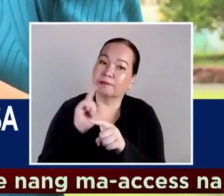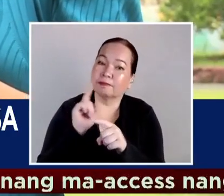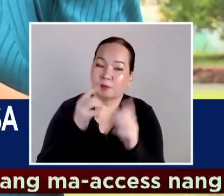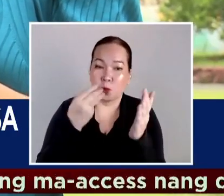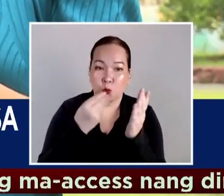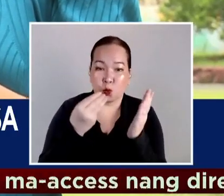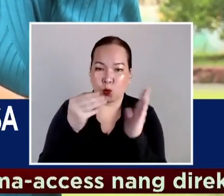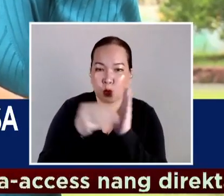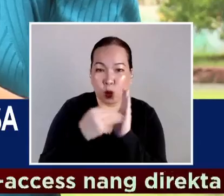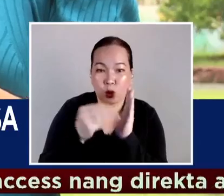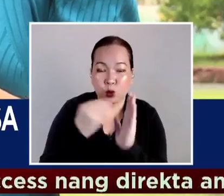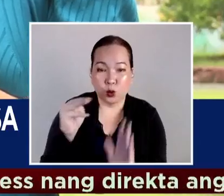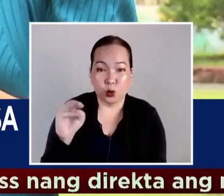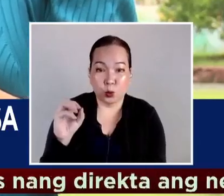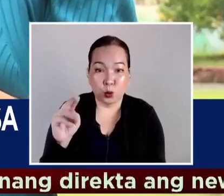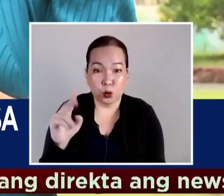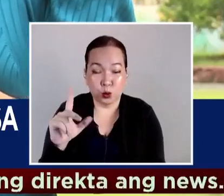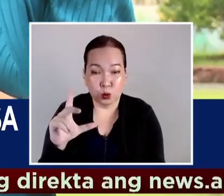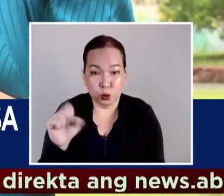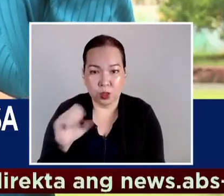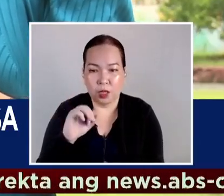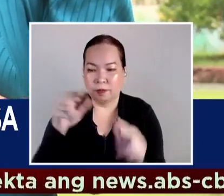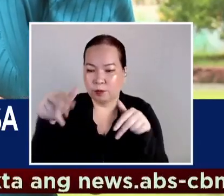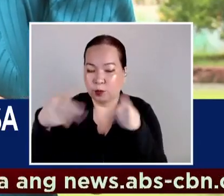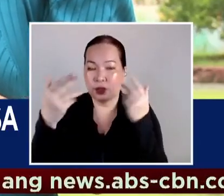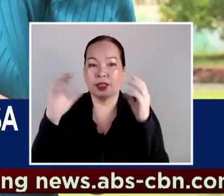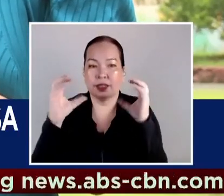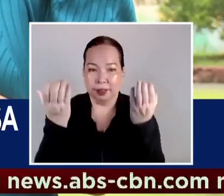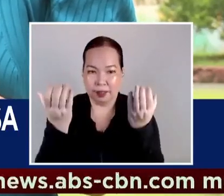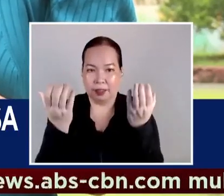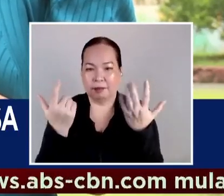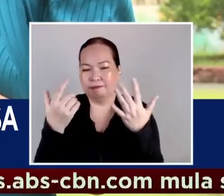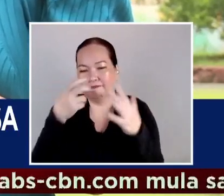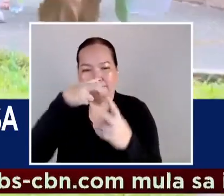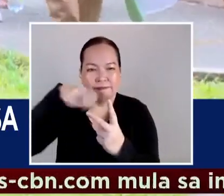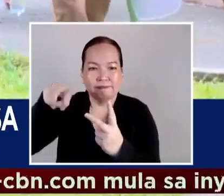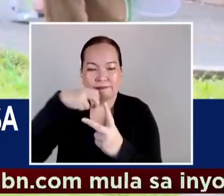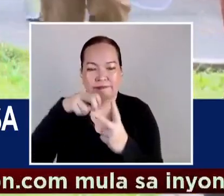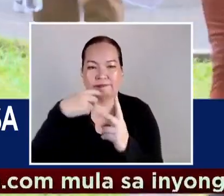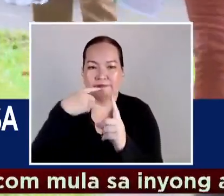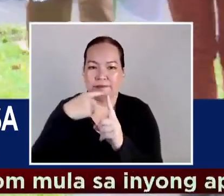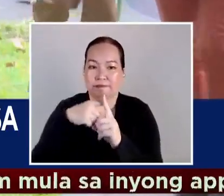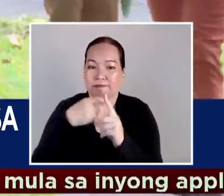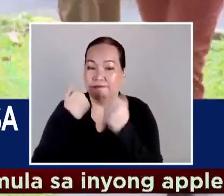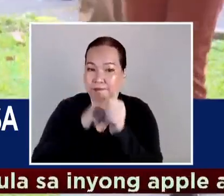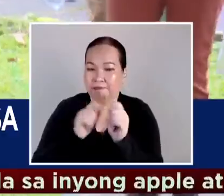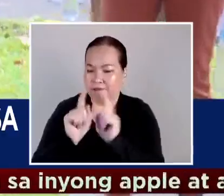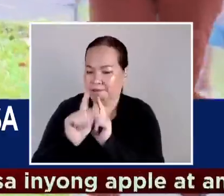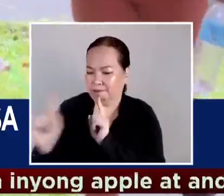habang mananatili ang health protocols, lalo na ang physical distancing. Halimbawa,